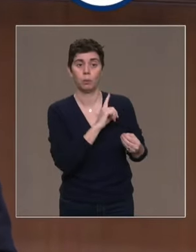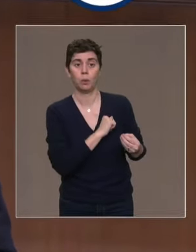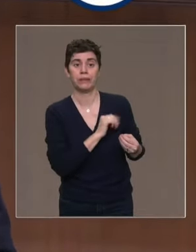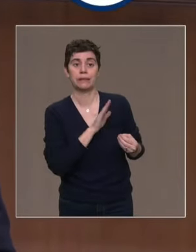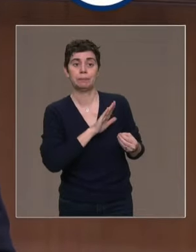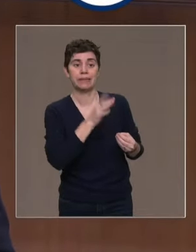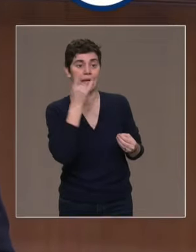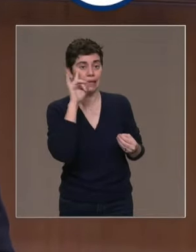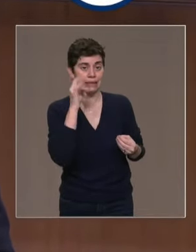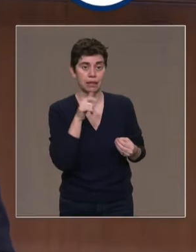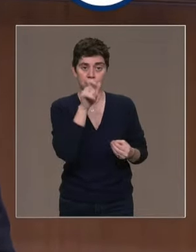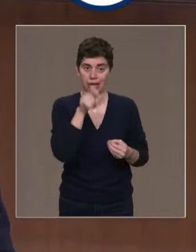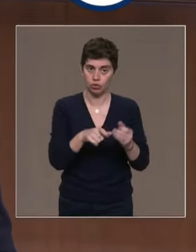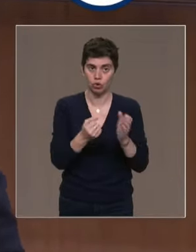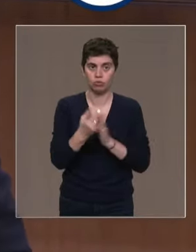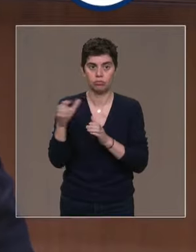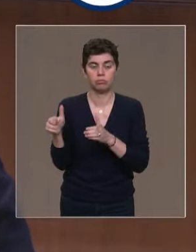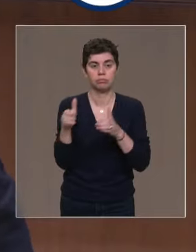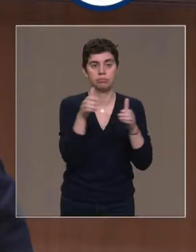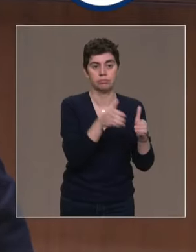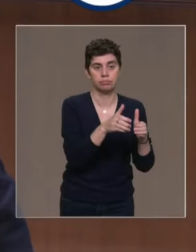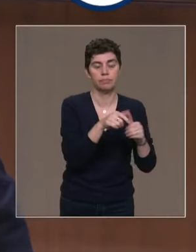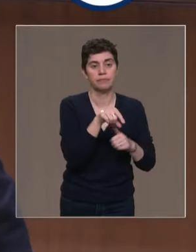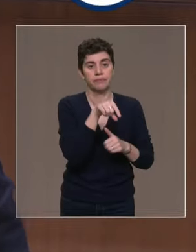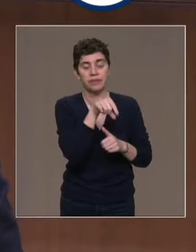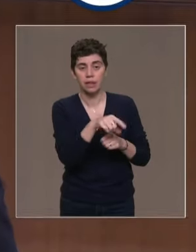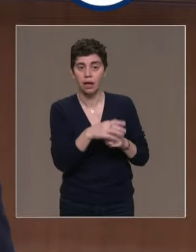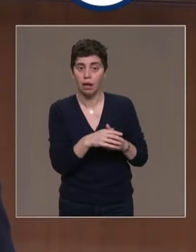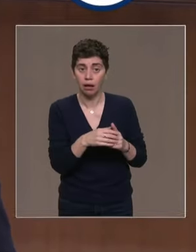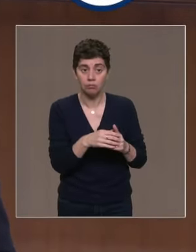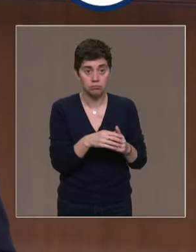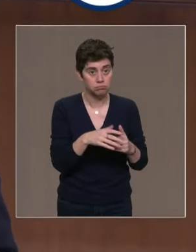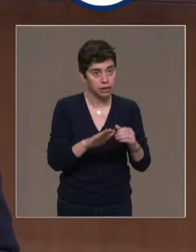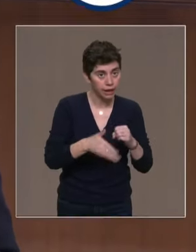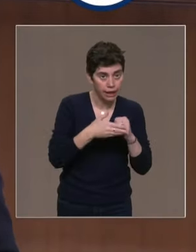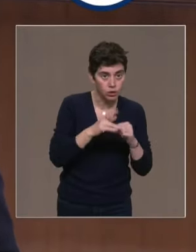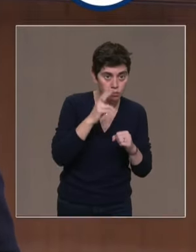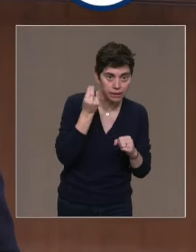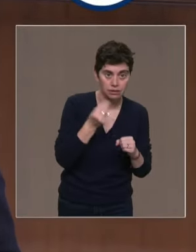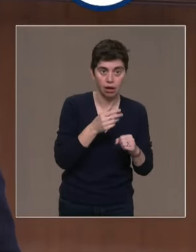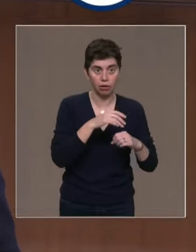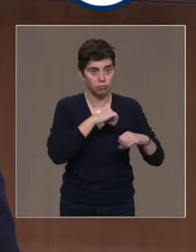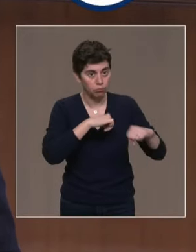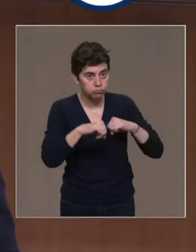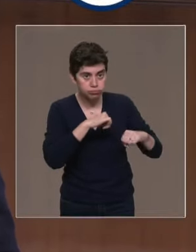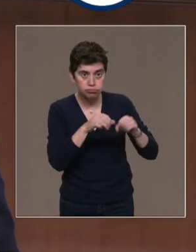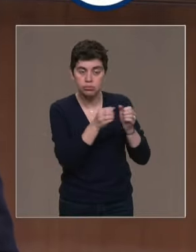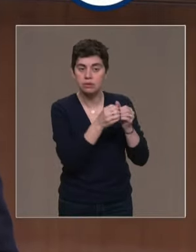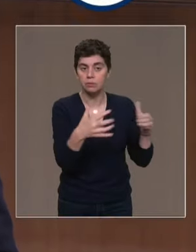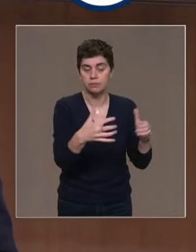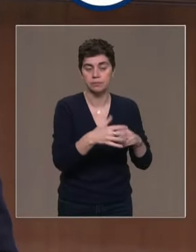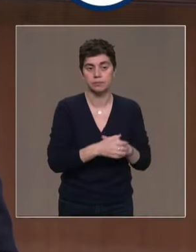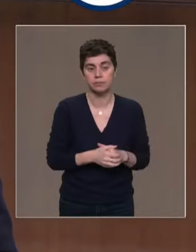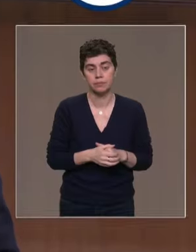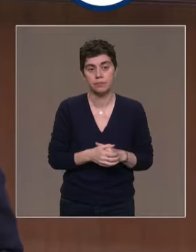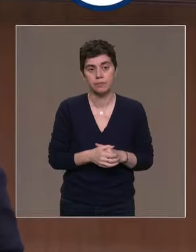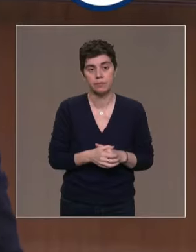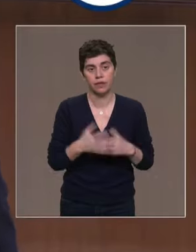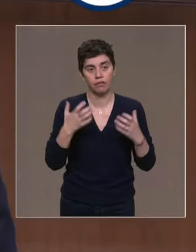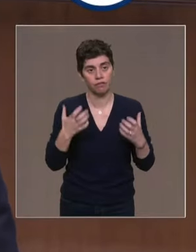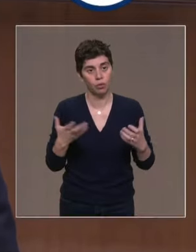haïtienne. Et en matière d'action, de développement et d'aide humanitaire, évidemment. Permettez-moi d'avoir un mot pour saluer